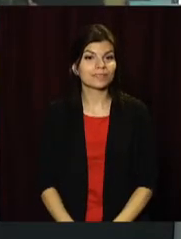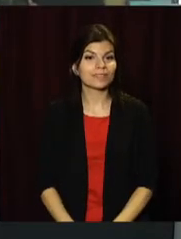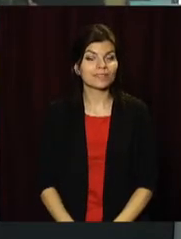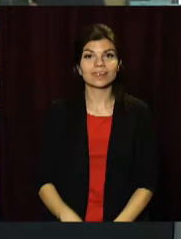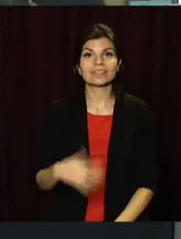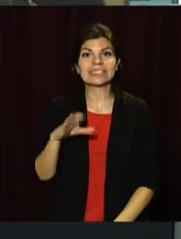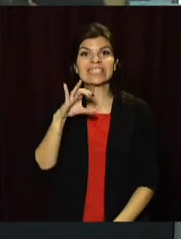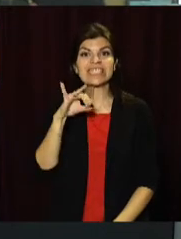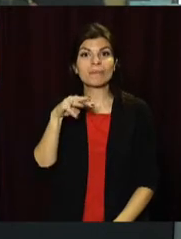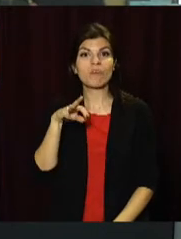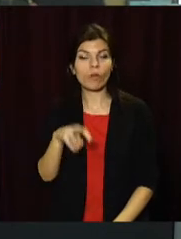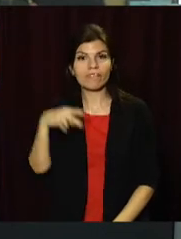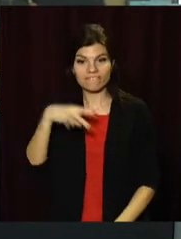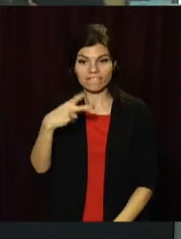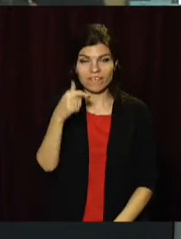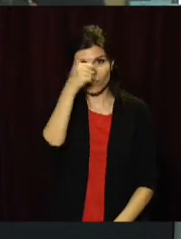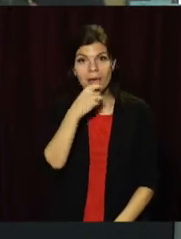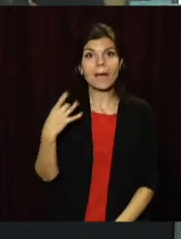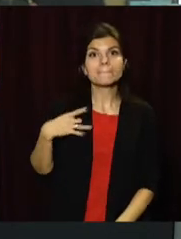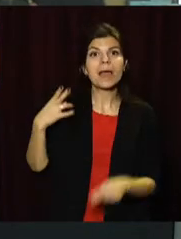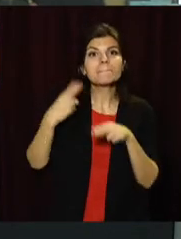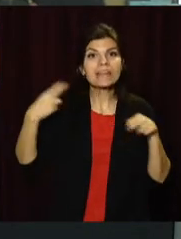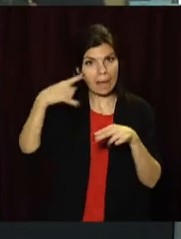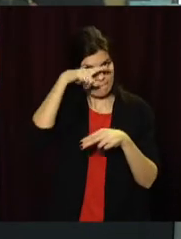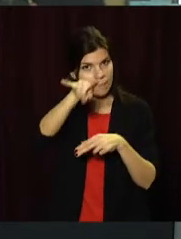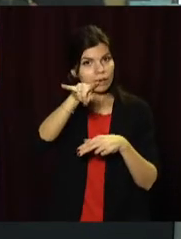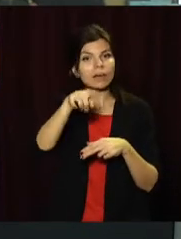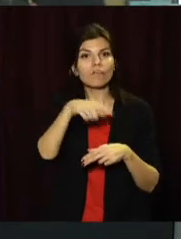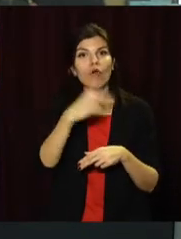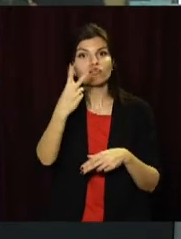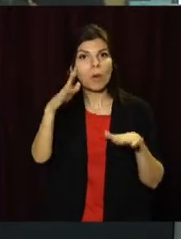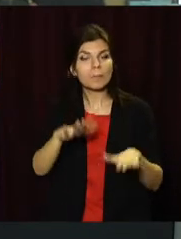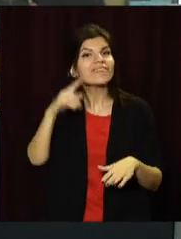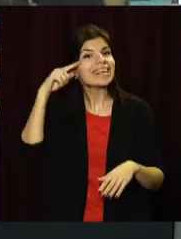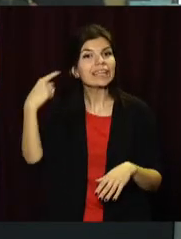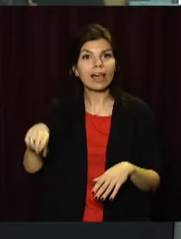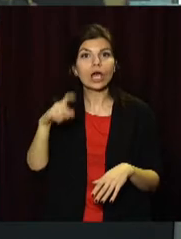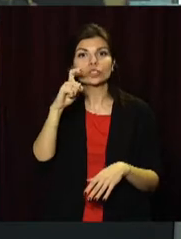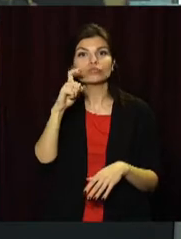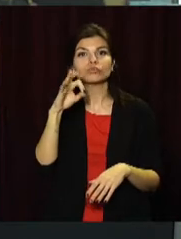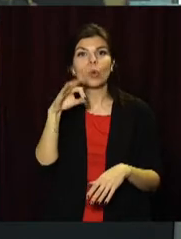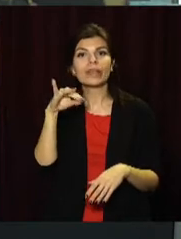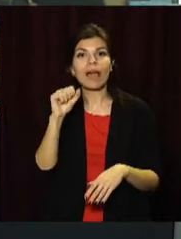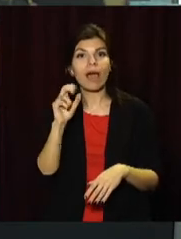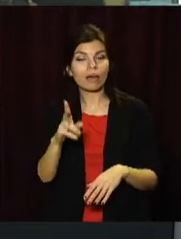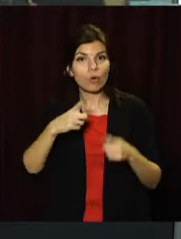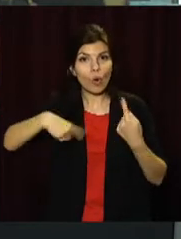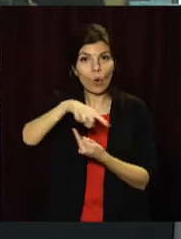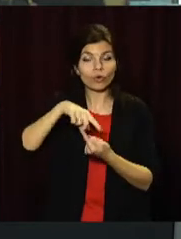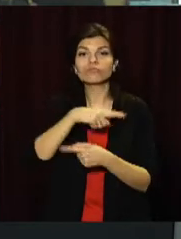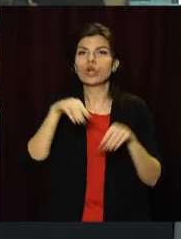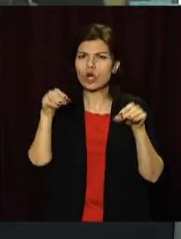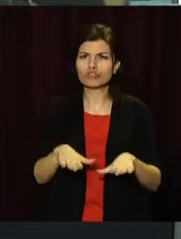Символ 2021 року – білий металевий бик. Він на другому місці в китайському зодіакальному колі. Рішучі